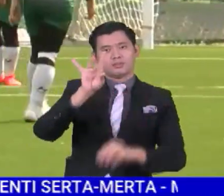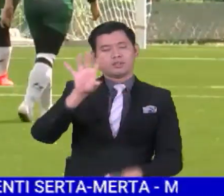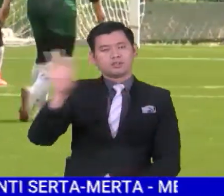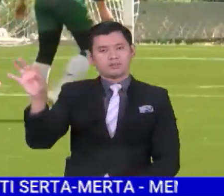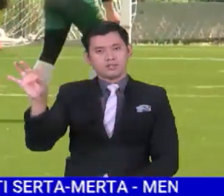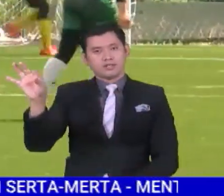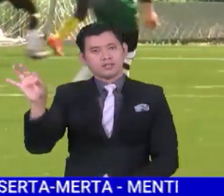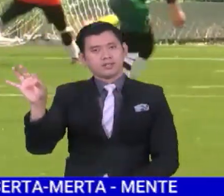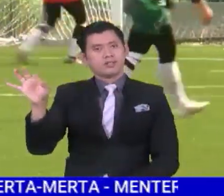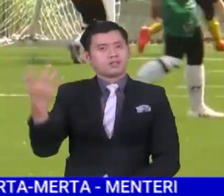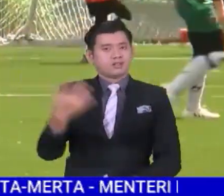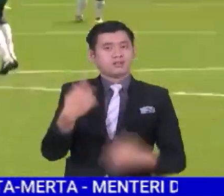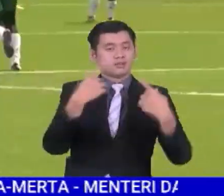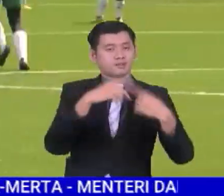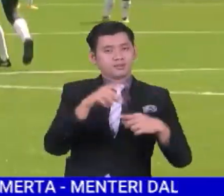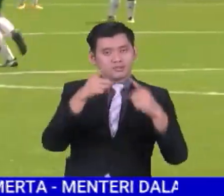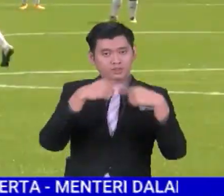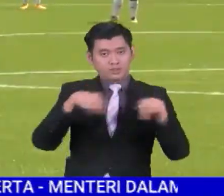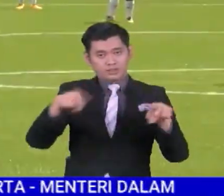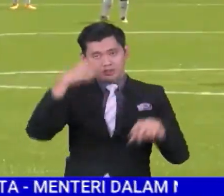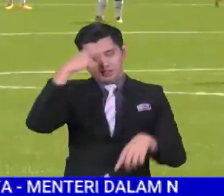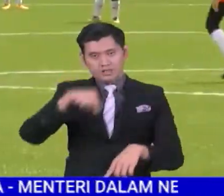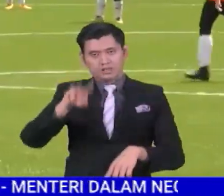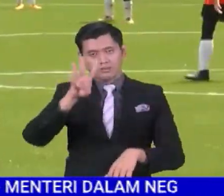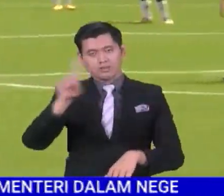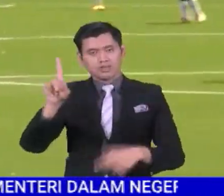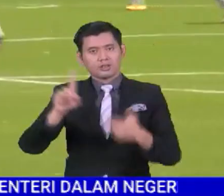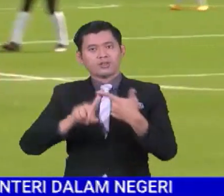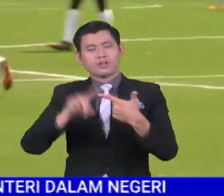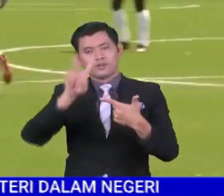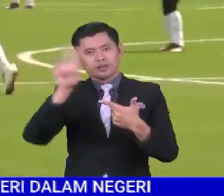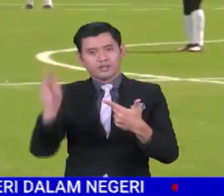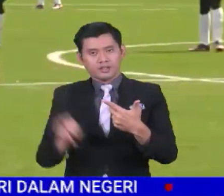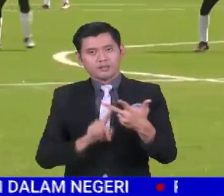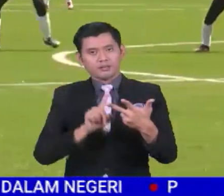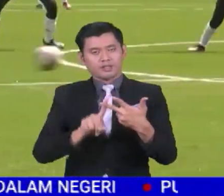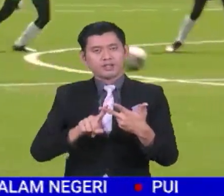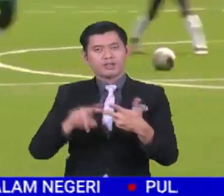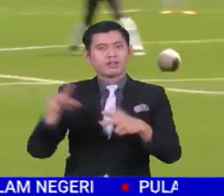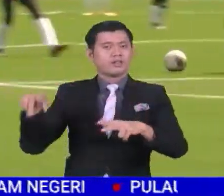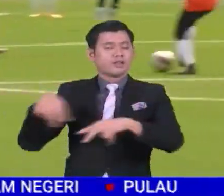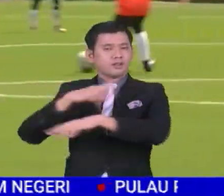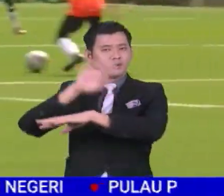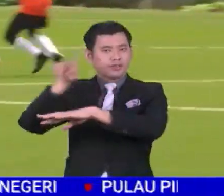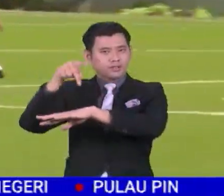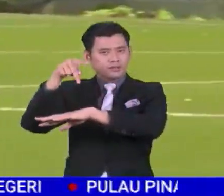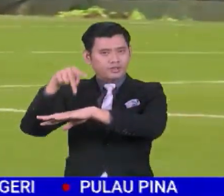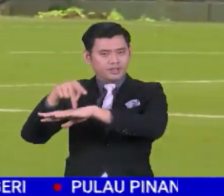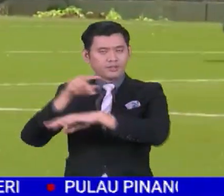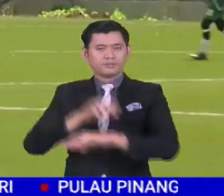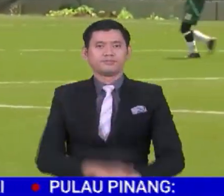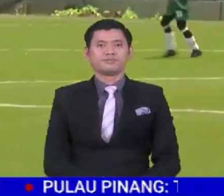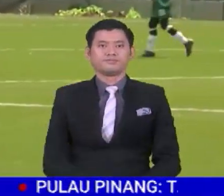di belakang negara jiran seperti Thailand 41, Vietnam 34 dan Filipina 53.